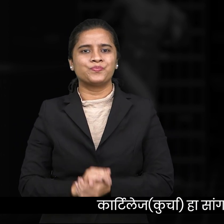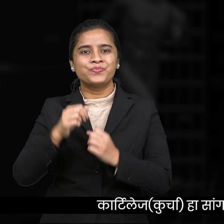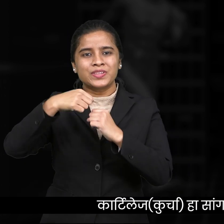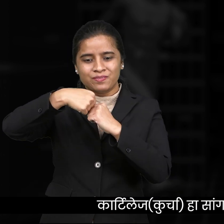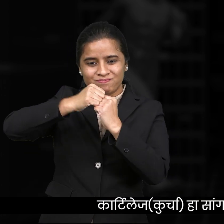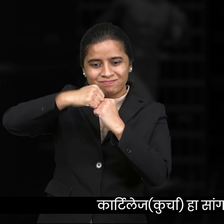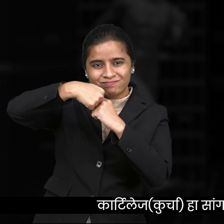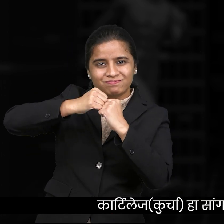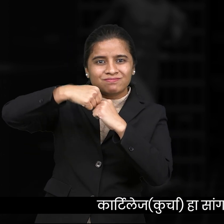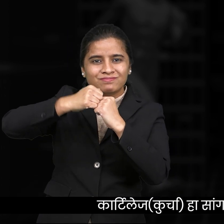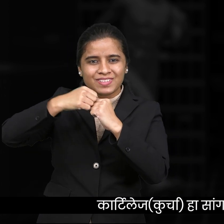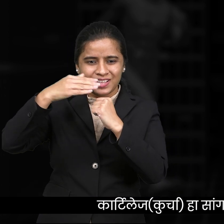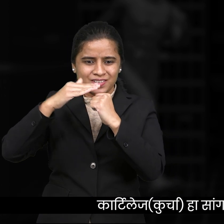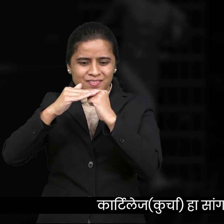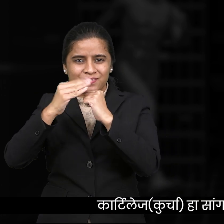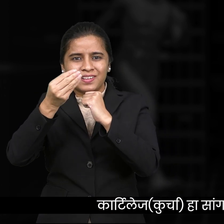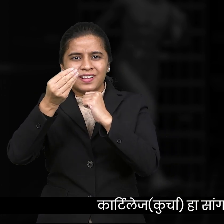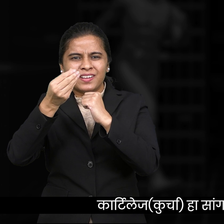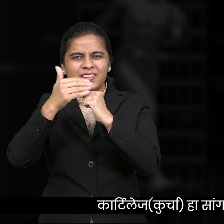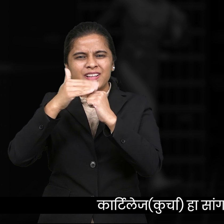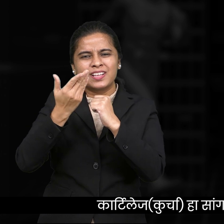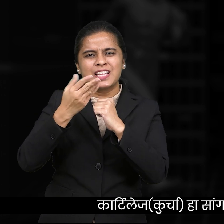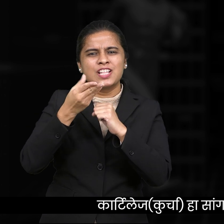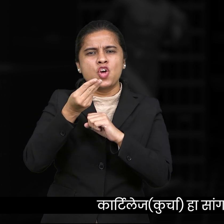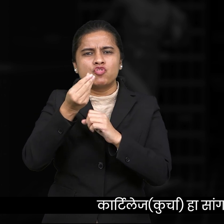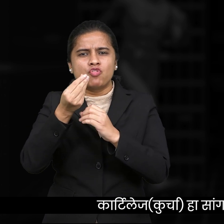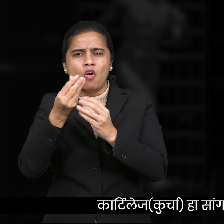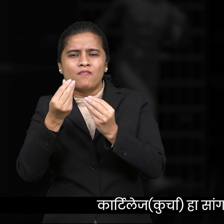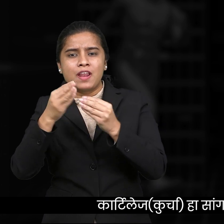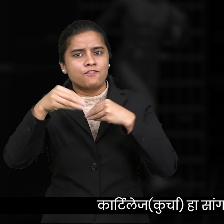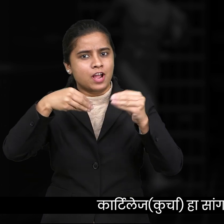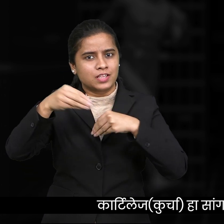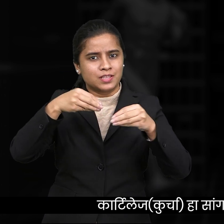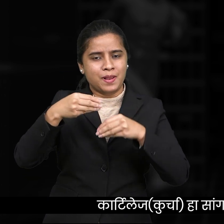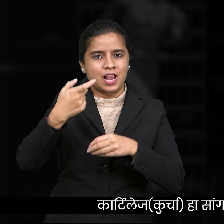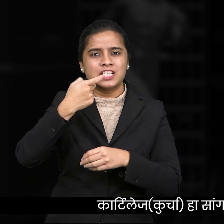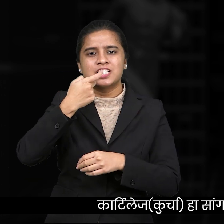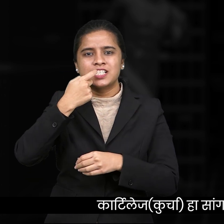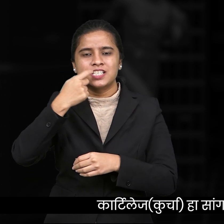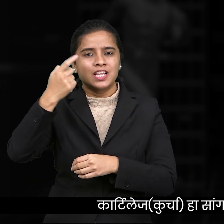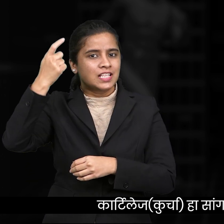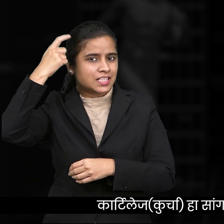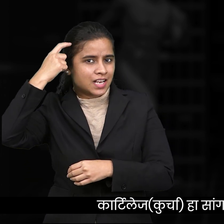कार्टिलेज म्हणजेच कुर्चा हा सांगाड्याचा एक मऊ लवचिक भाग आहे.